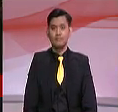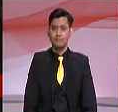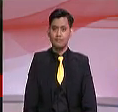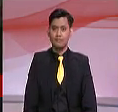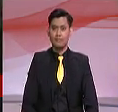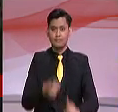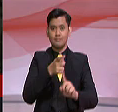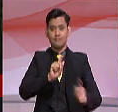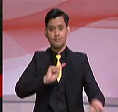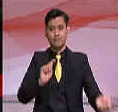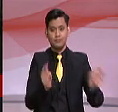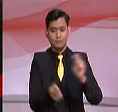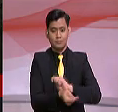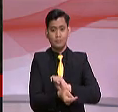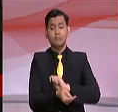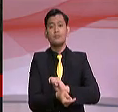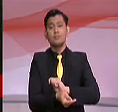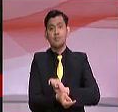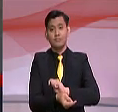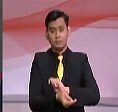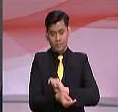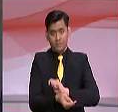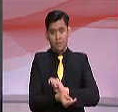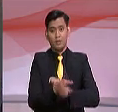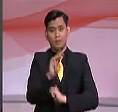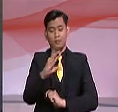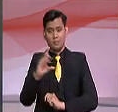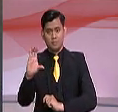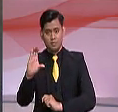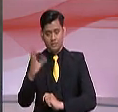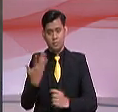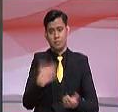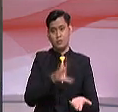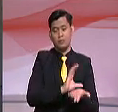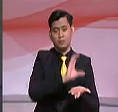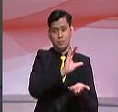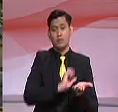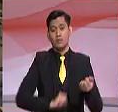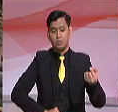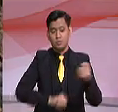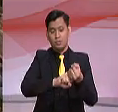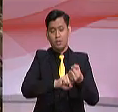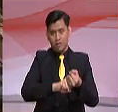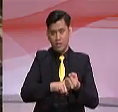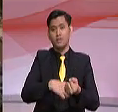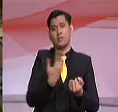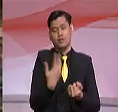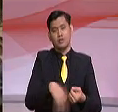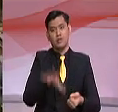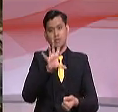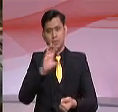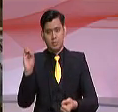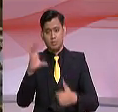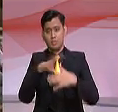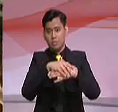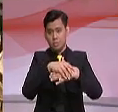Hai melalui transcomp merek menyesatkan 500 sumbangan koperasi kepada keluaran dalam negeri kasar dan 60 bidan